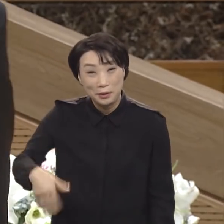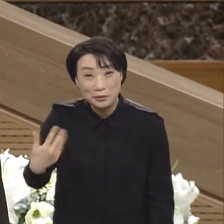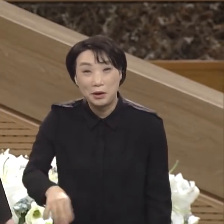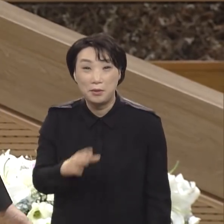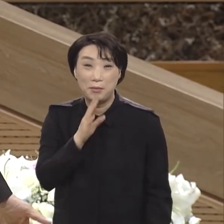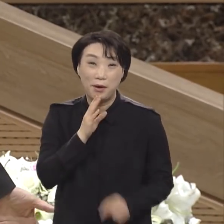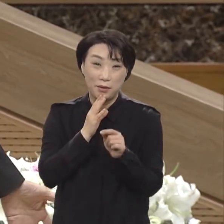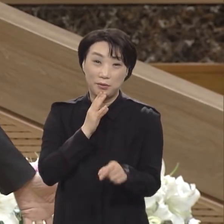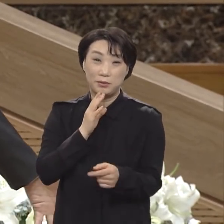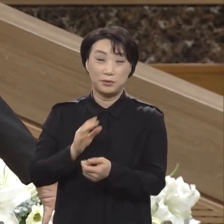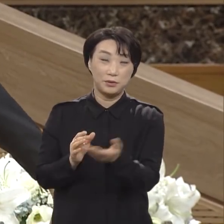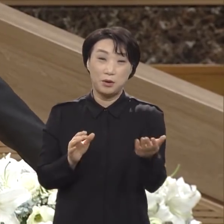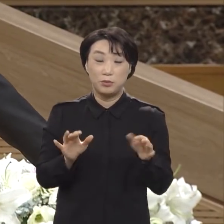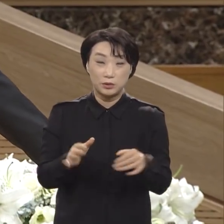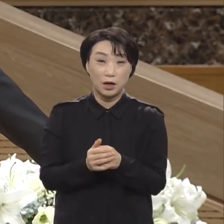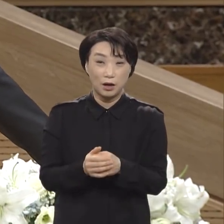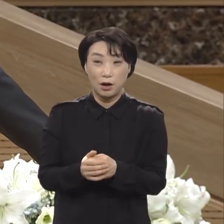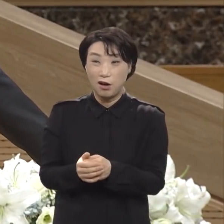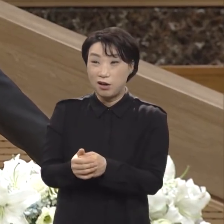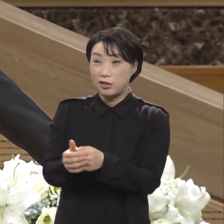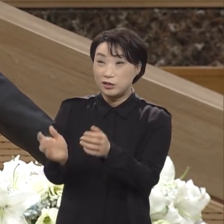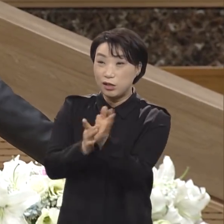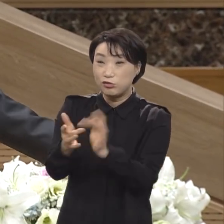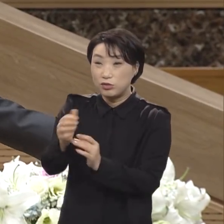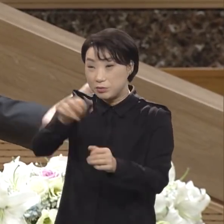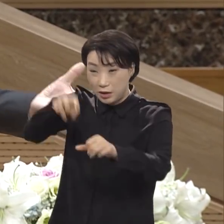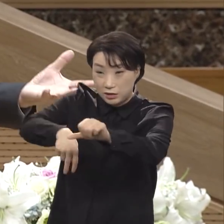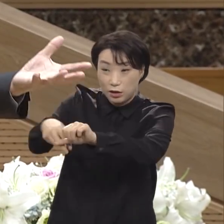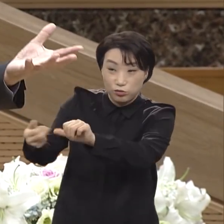일입니다. 끝날 줄 알았더니